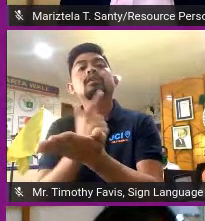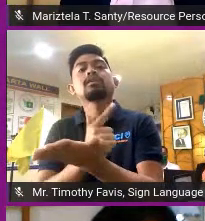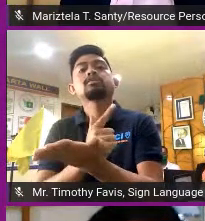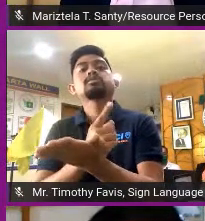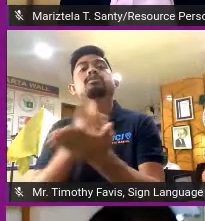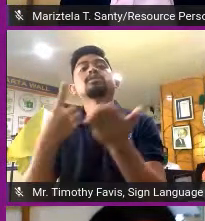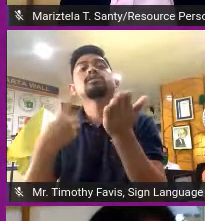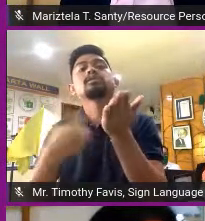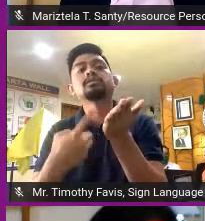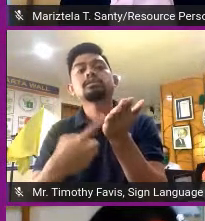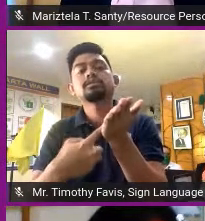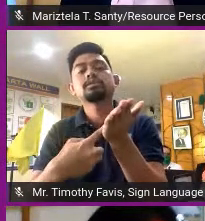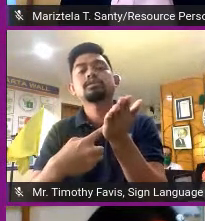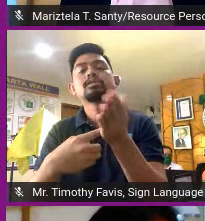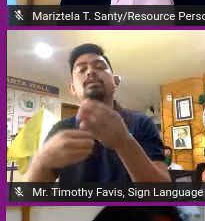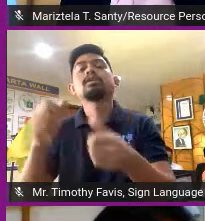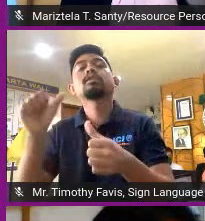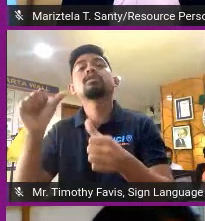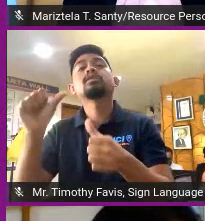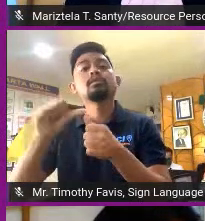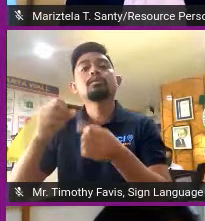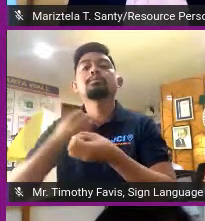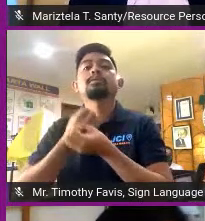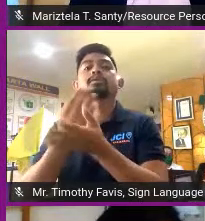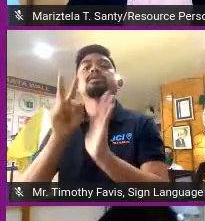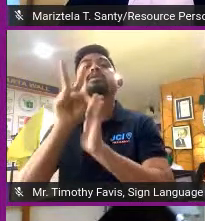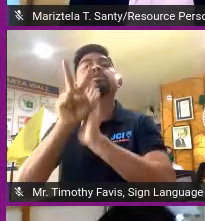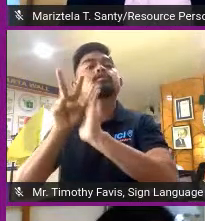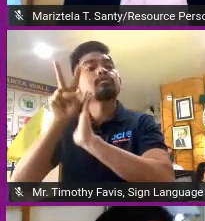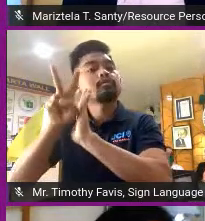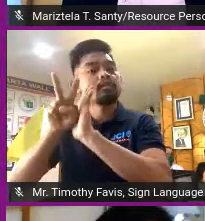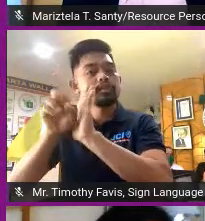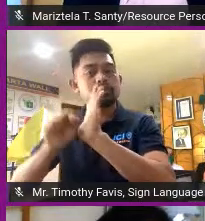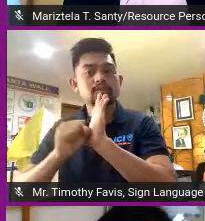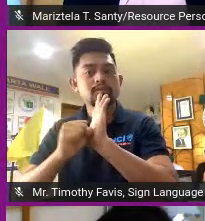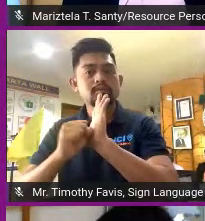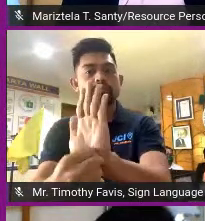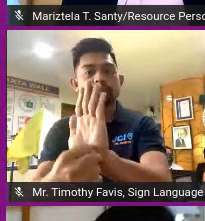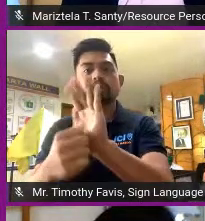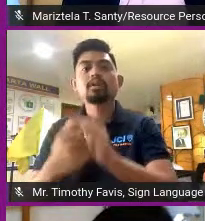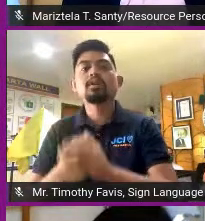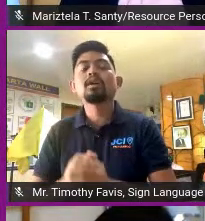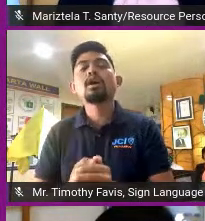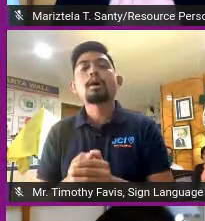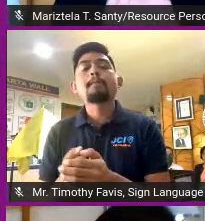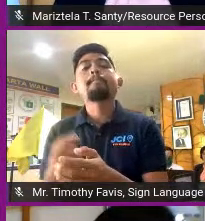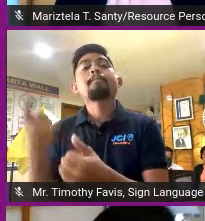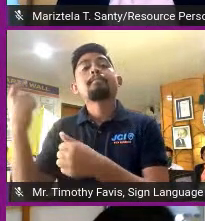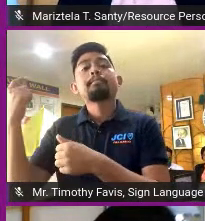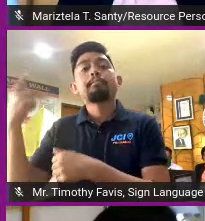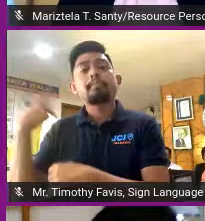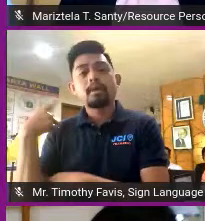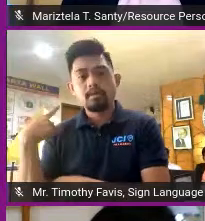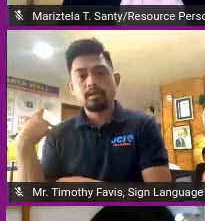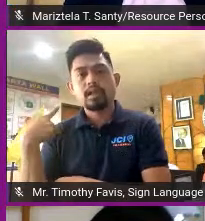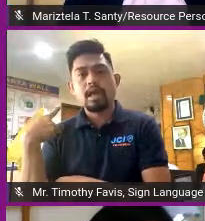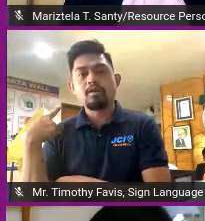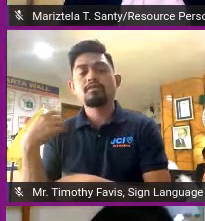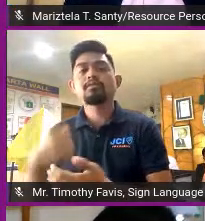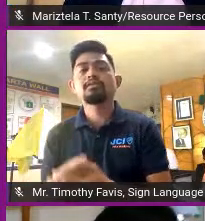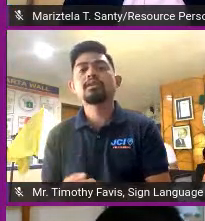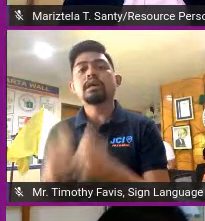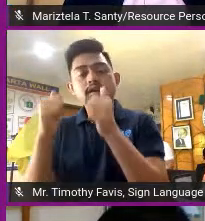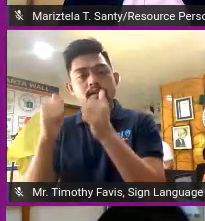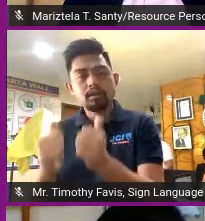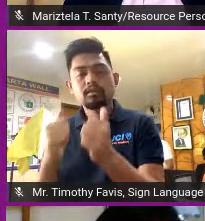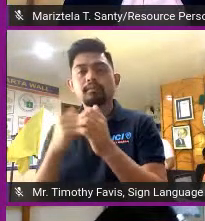po ng video showing ang ating resource speaker. Meron po tayong interactive discussion, meaning po, maari